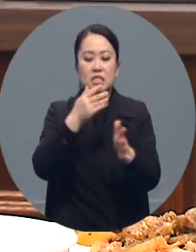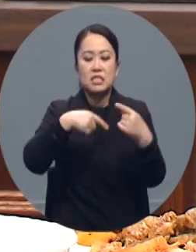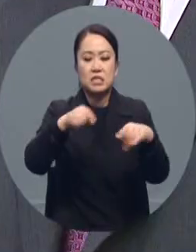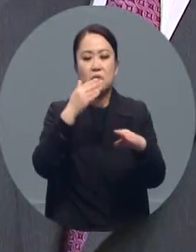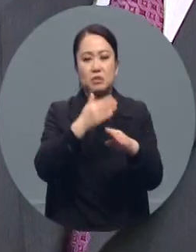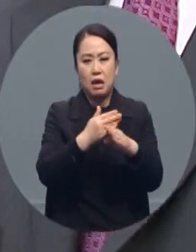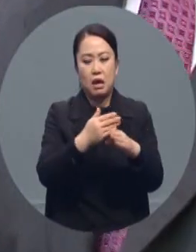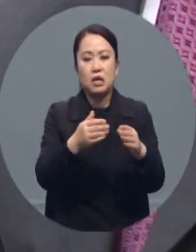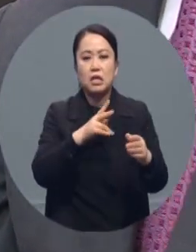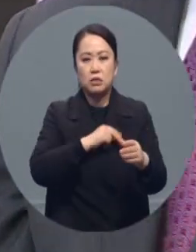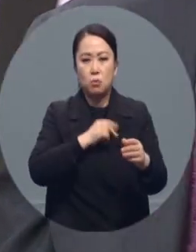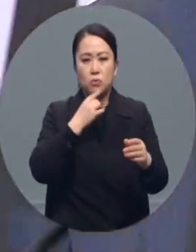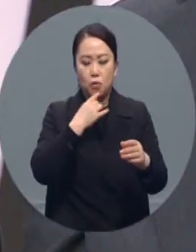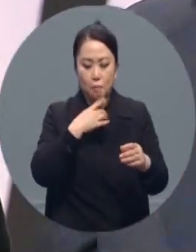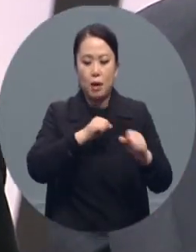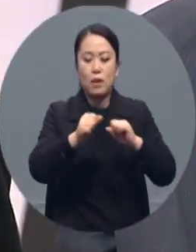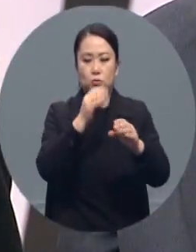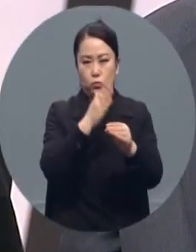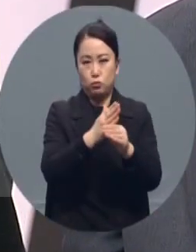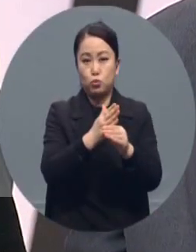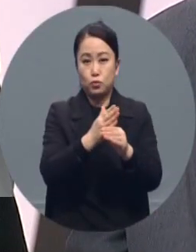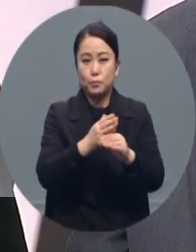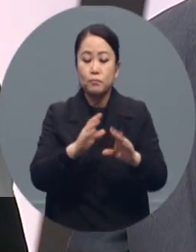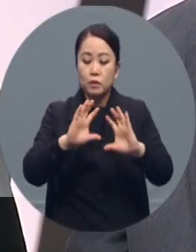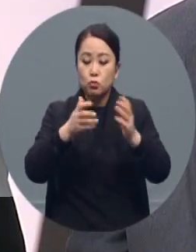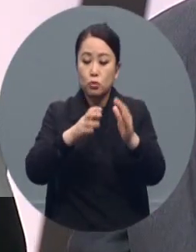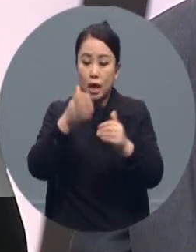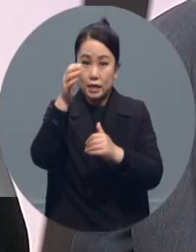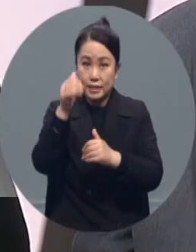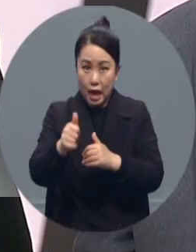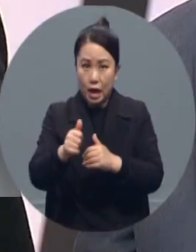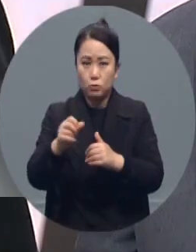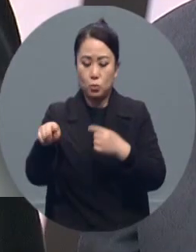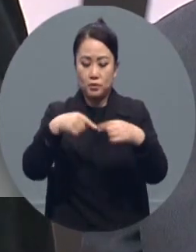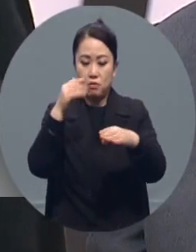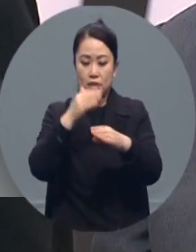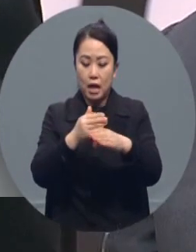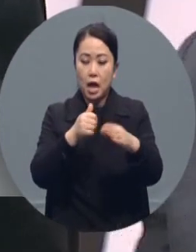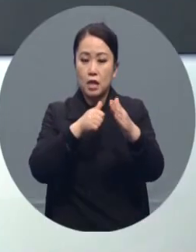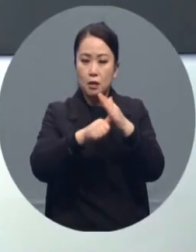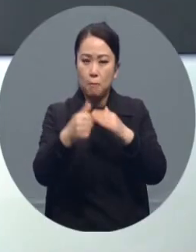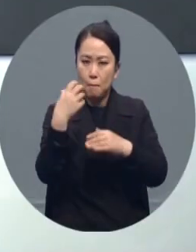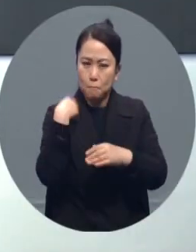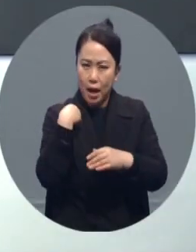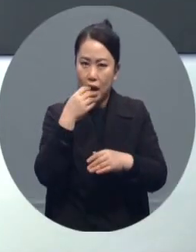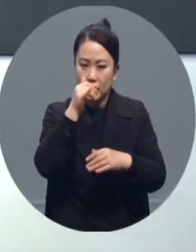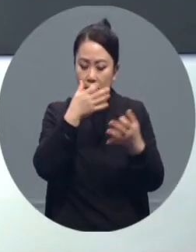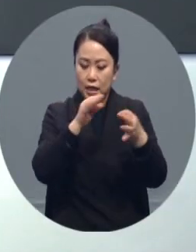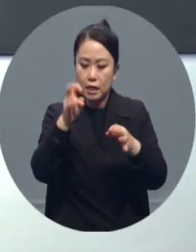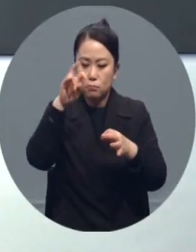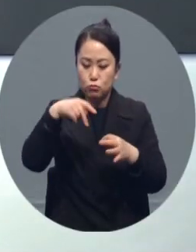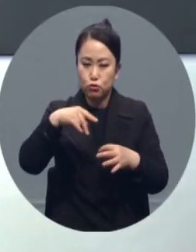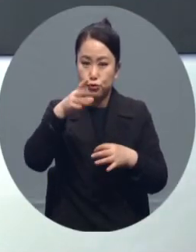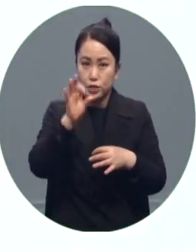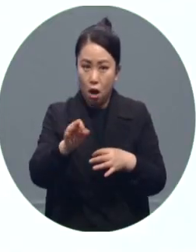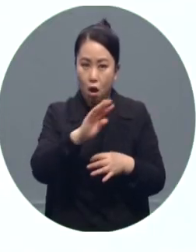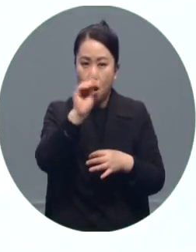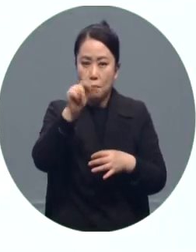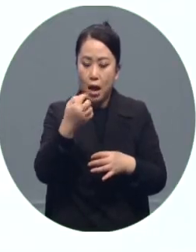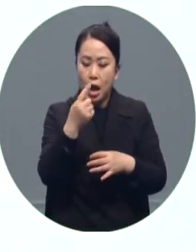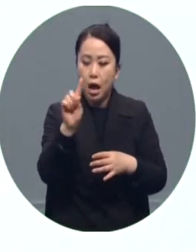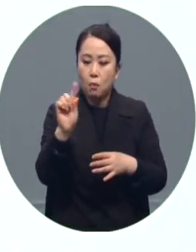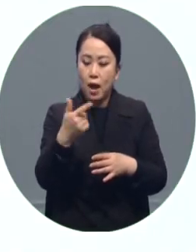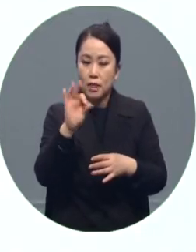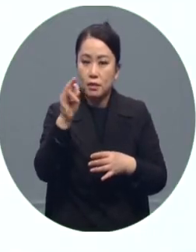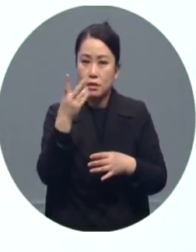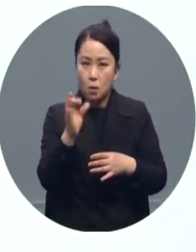중입니다. 국회의장이나 당대표 같은 중책을 맡았던 김무성, 박관용, 김형호,